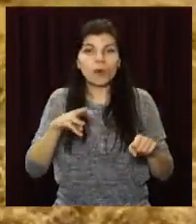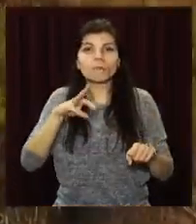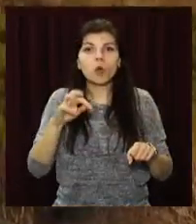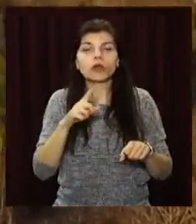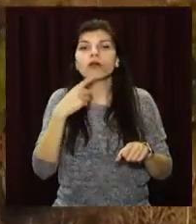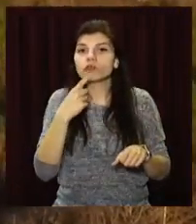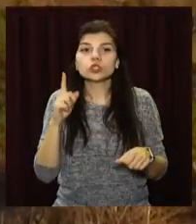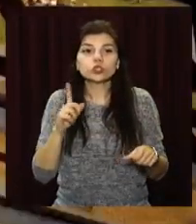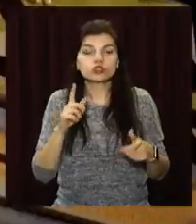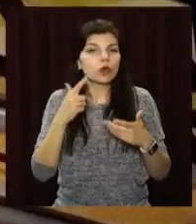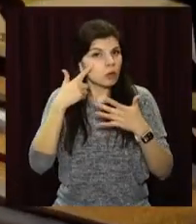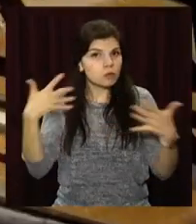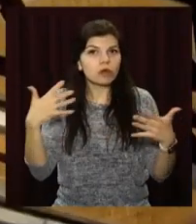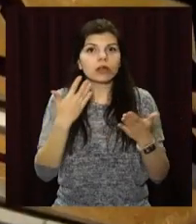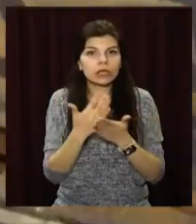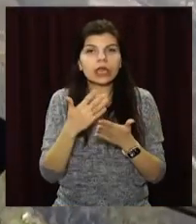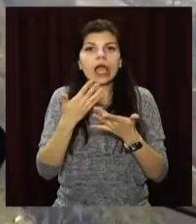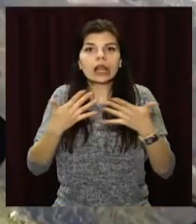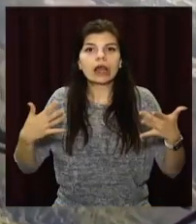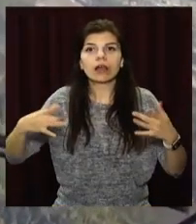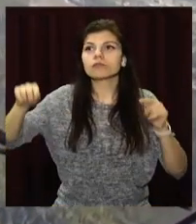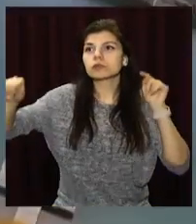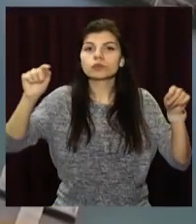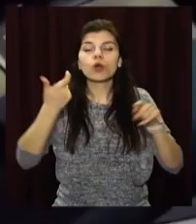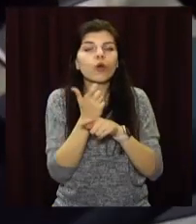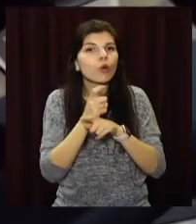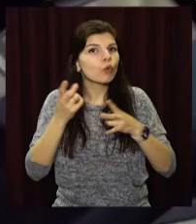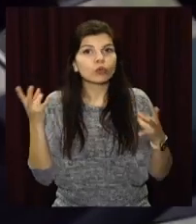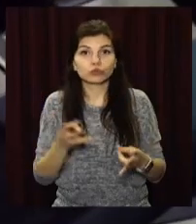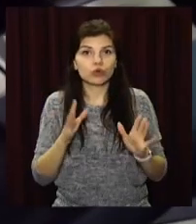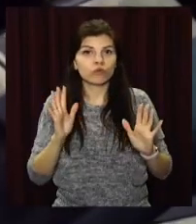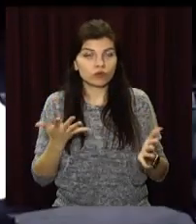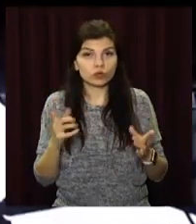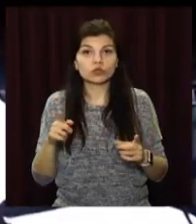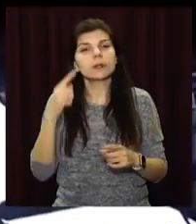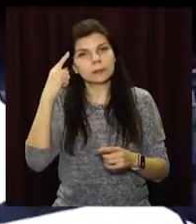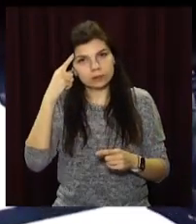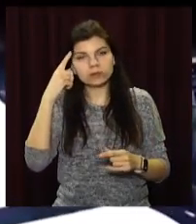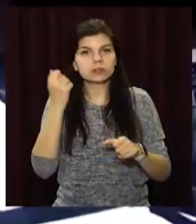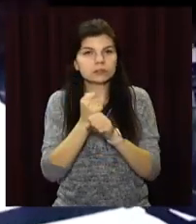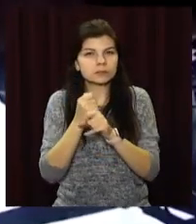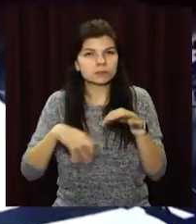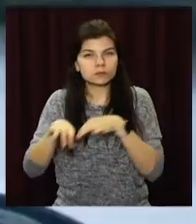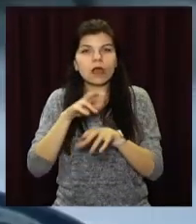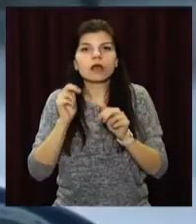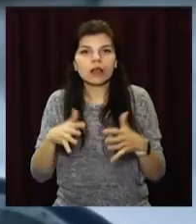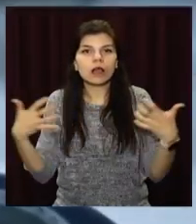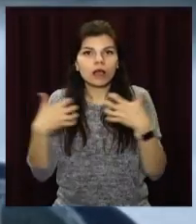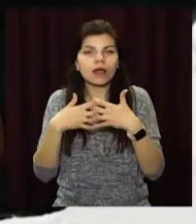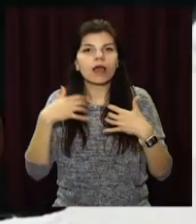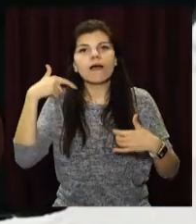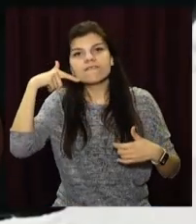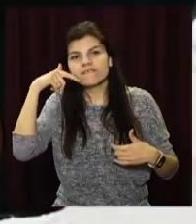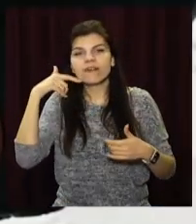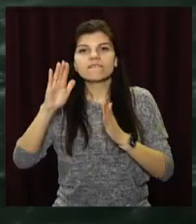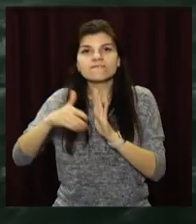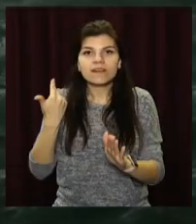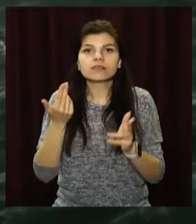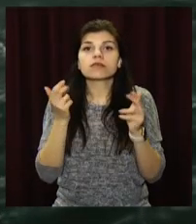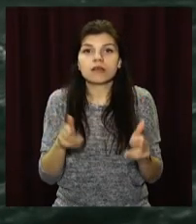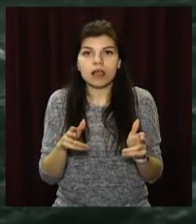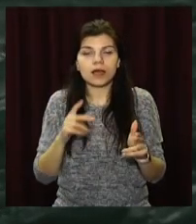надходять численні звернення із інших регіонів. Наразі фахівці розробляють механізми взаємодії медичної